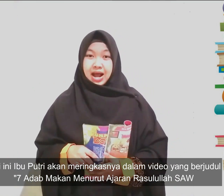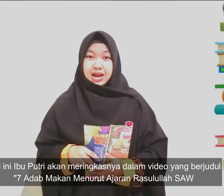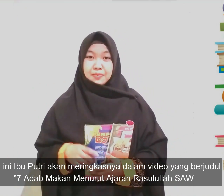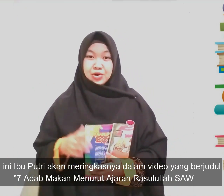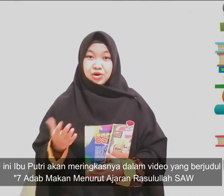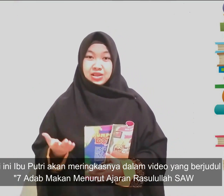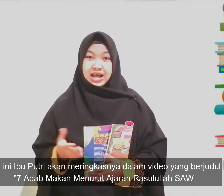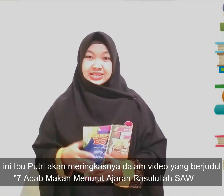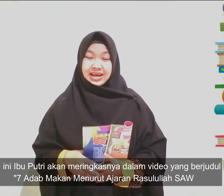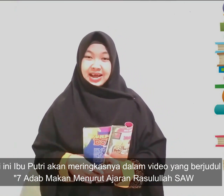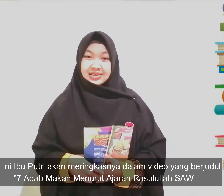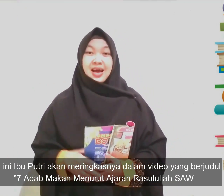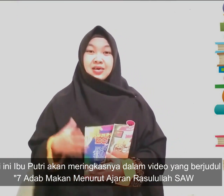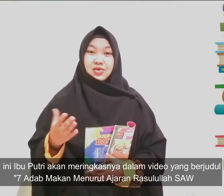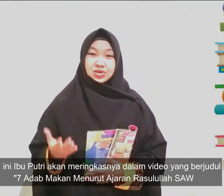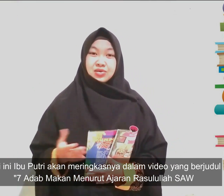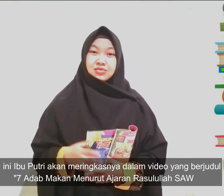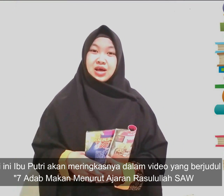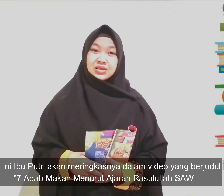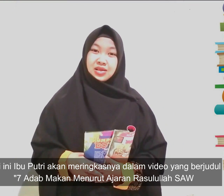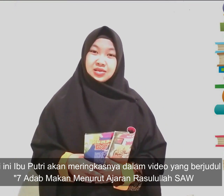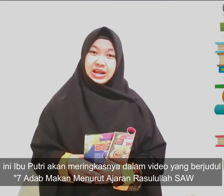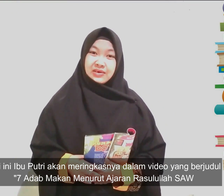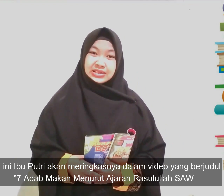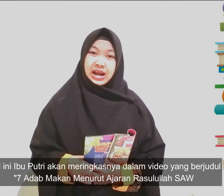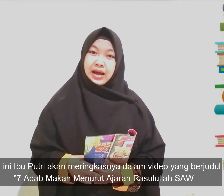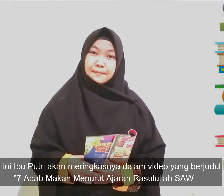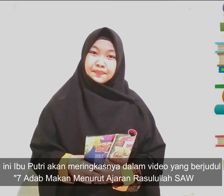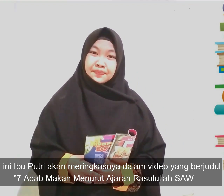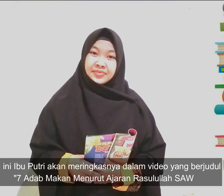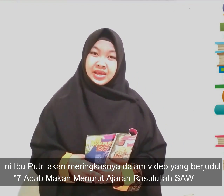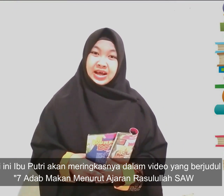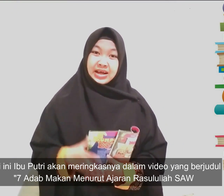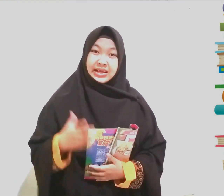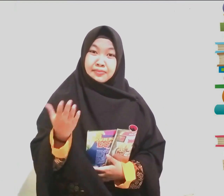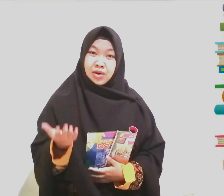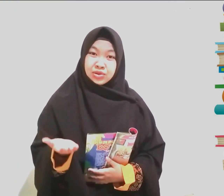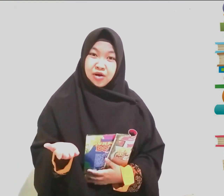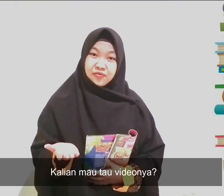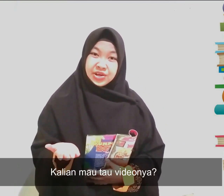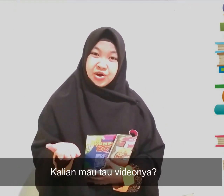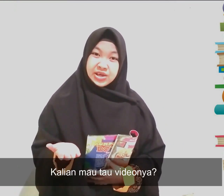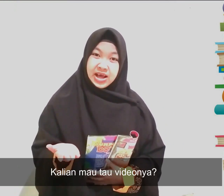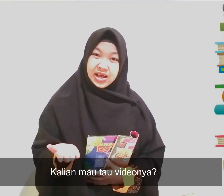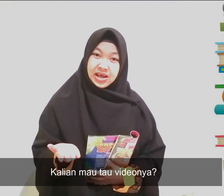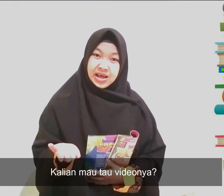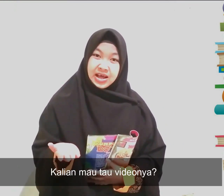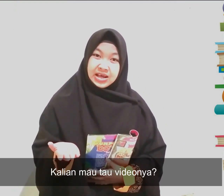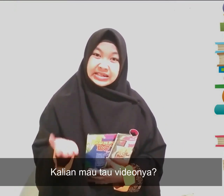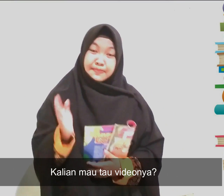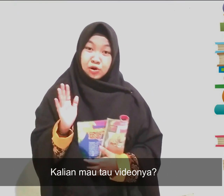Adab Makan Menurut Ajaran Rasulullah SAW. Kalian mau tahu